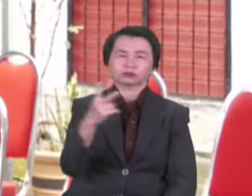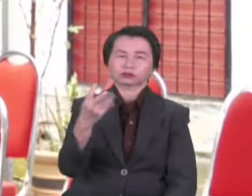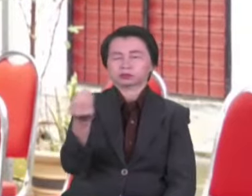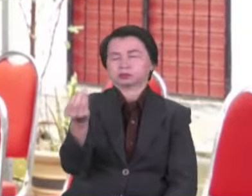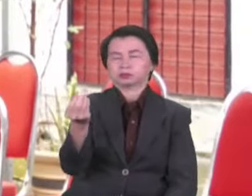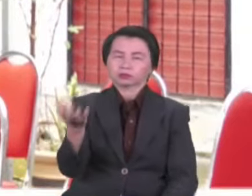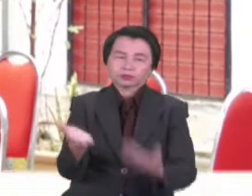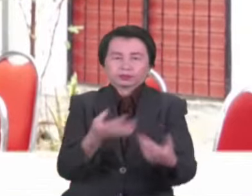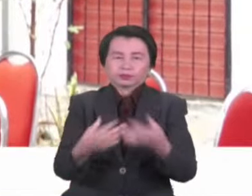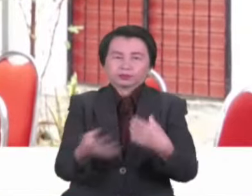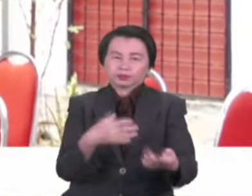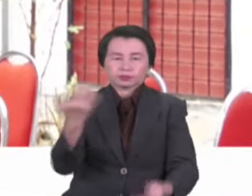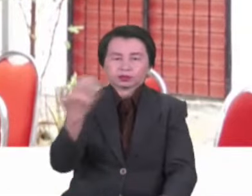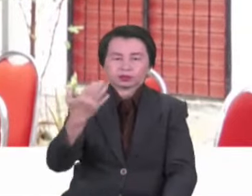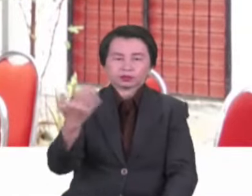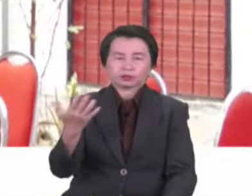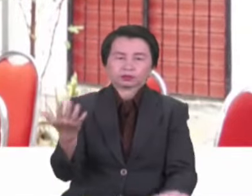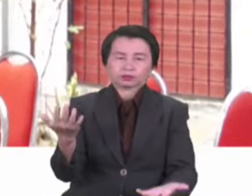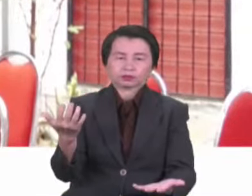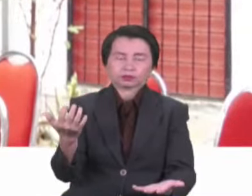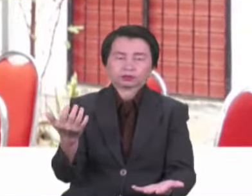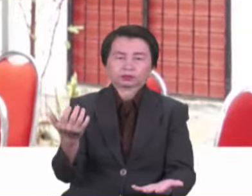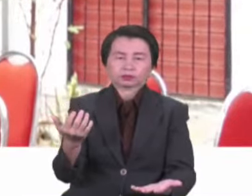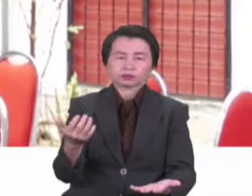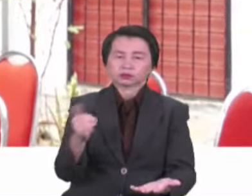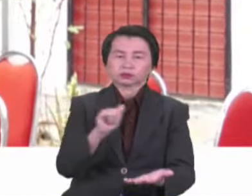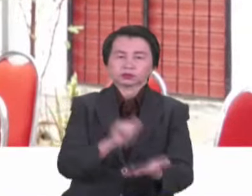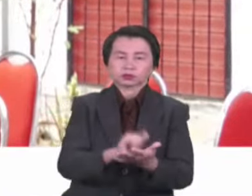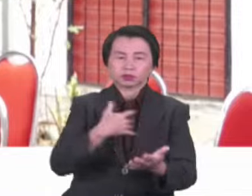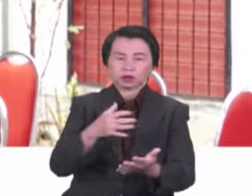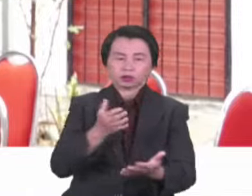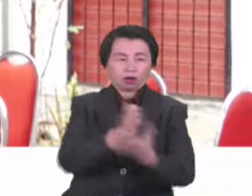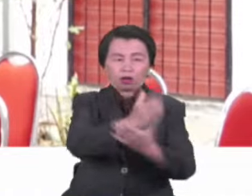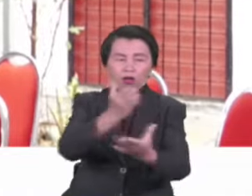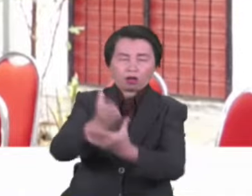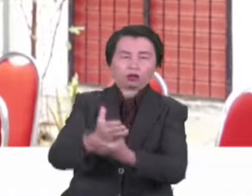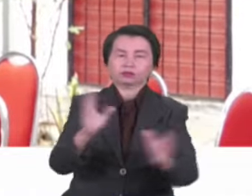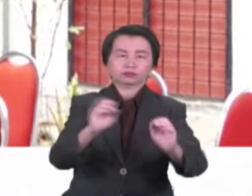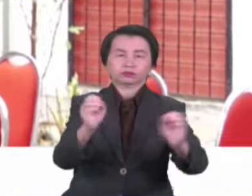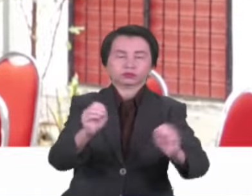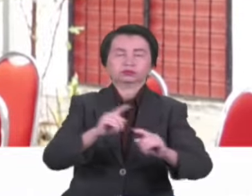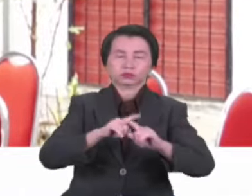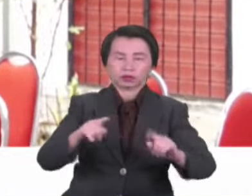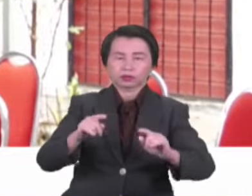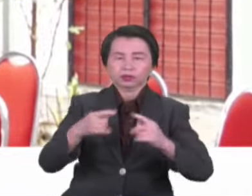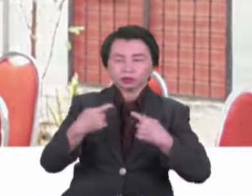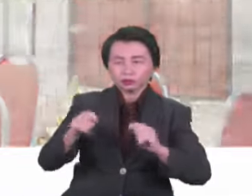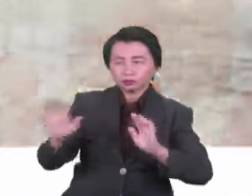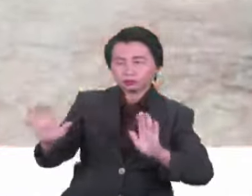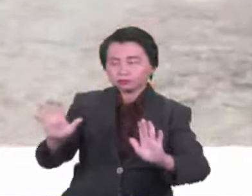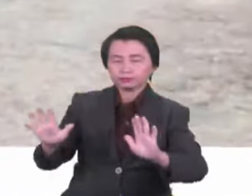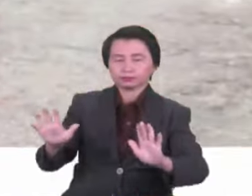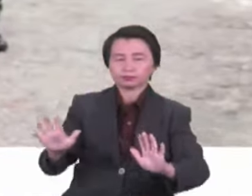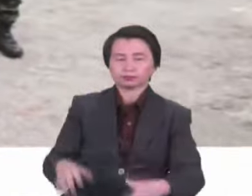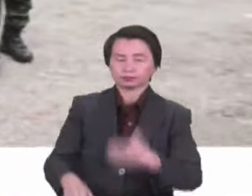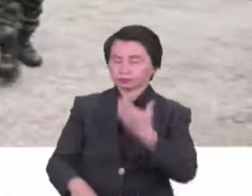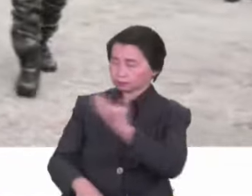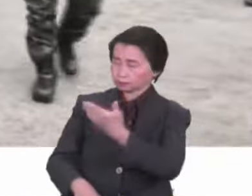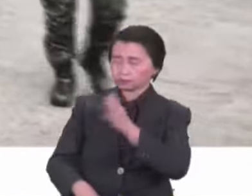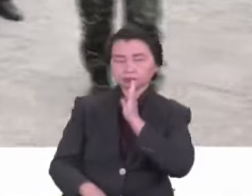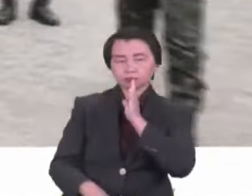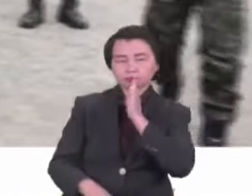So, jadi yang ini tidak menjejaskan keteram awam dan keselamatan, tapi alhamdulillah masih terkawal. Beliau